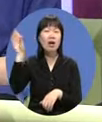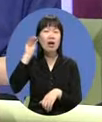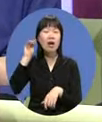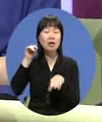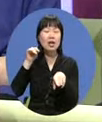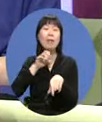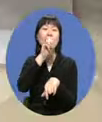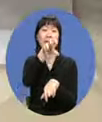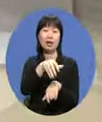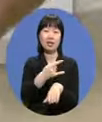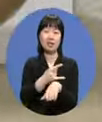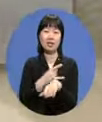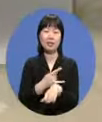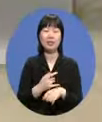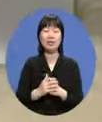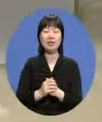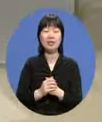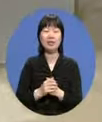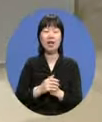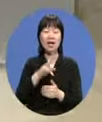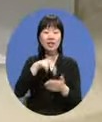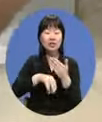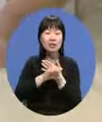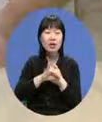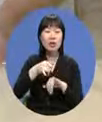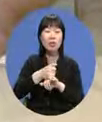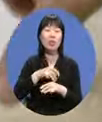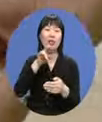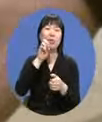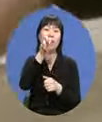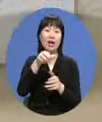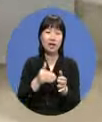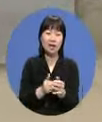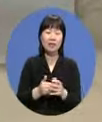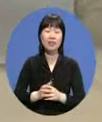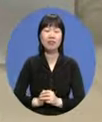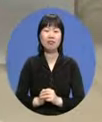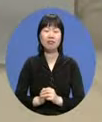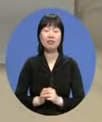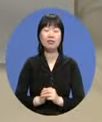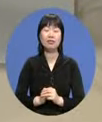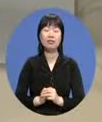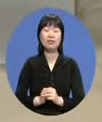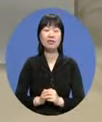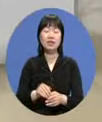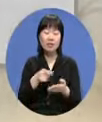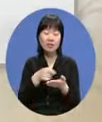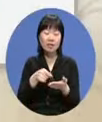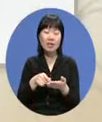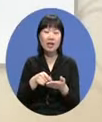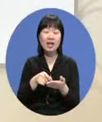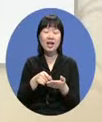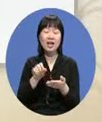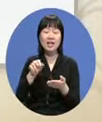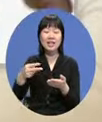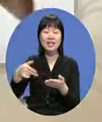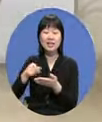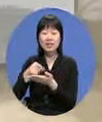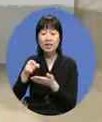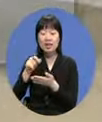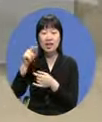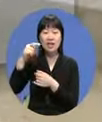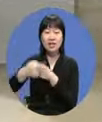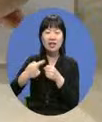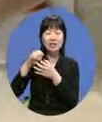들었으면 그걸 말해라. 네. 아, 그다음 읽었으면 꼭 말해라. 읽었으면 네. 말해라. 네. 그 다음, 썼으면, 일기 써도 1년 내내